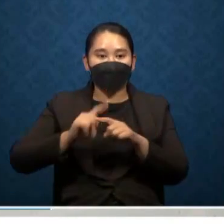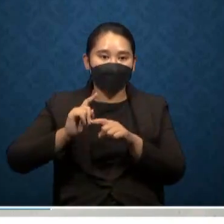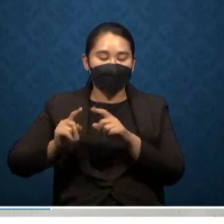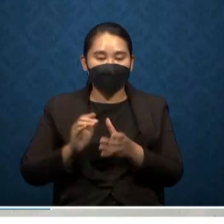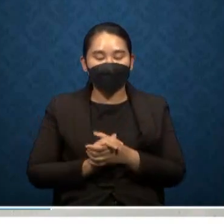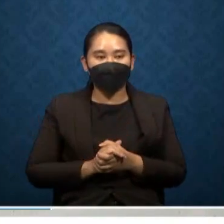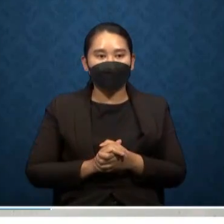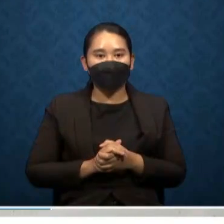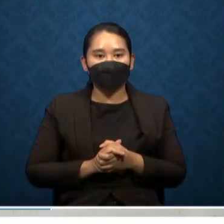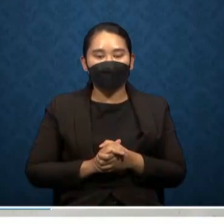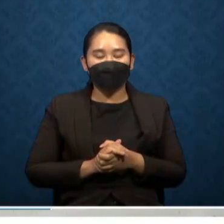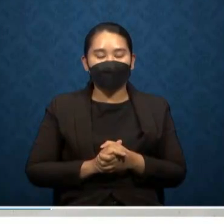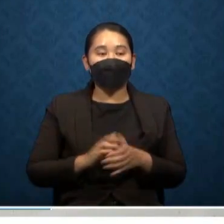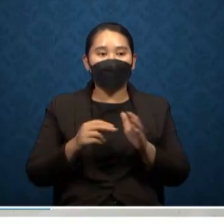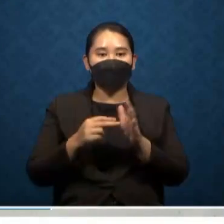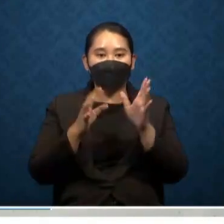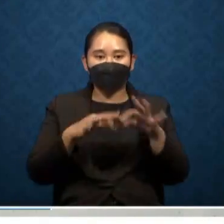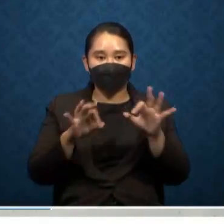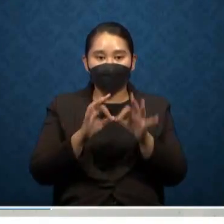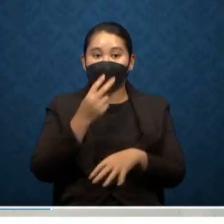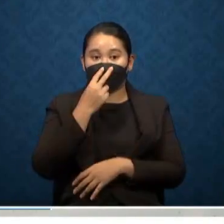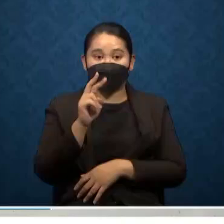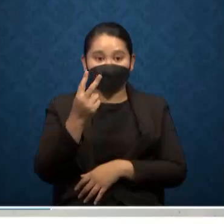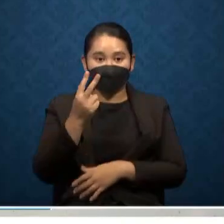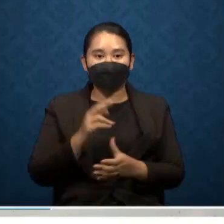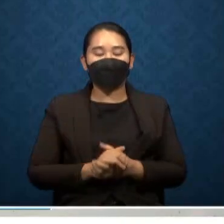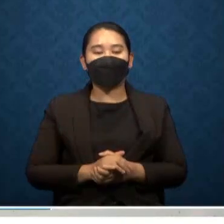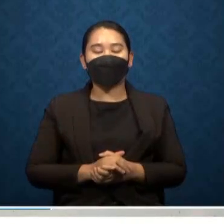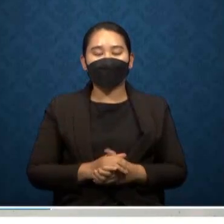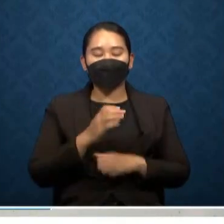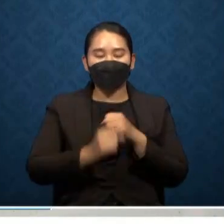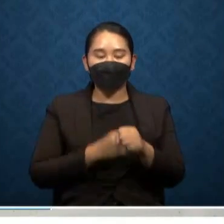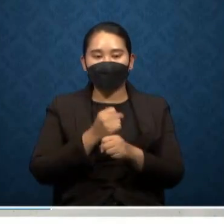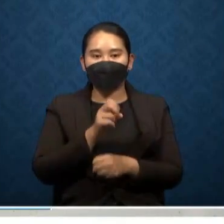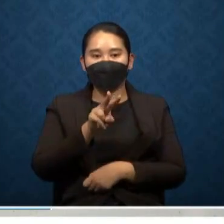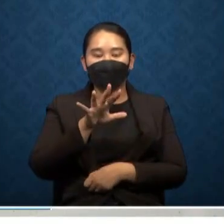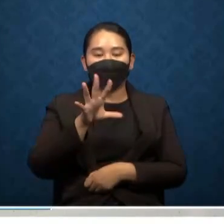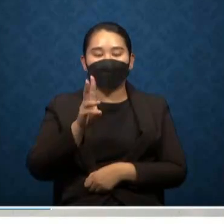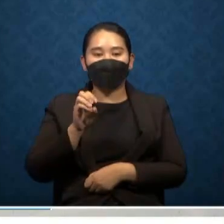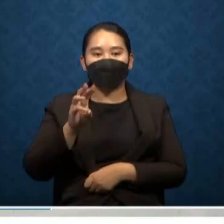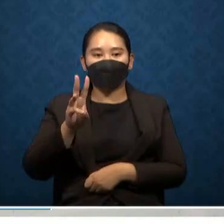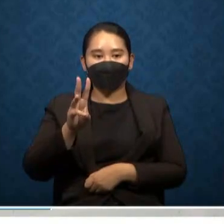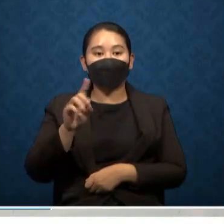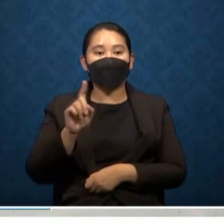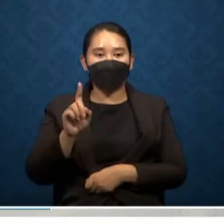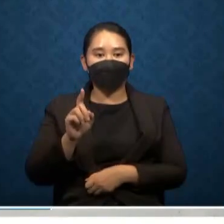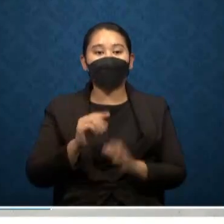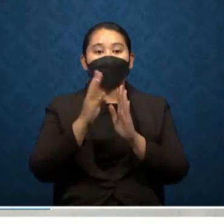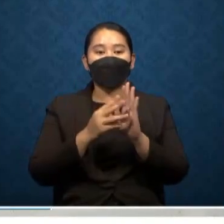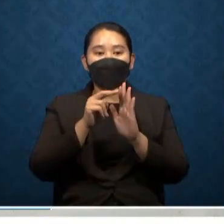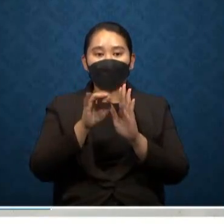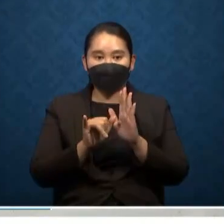ป็นทั้งสองด้านต้องดูทั้งสองด้านในการขยายฐานภาษีแต่ว่าในปี2566นั้นก็ได้กำหนดในเรื่องของนโยบ